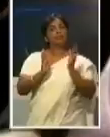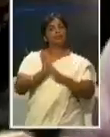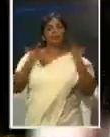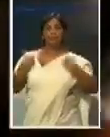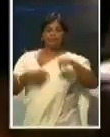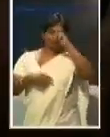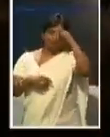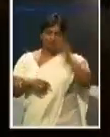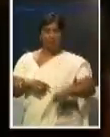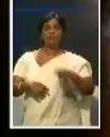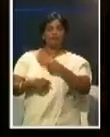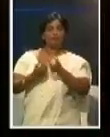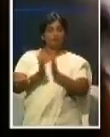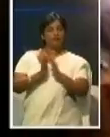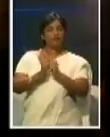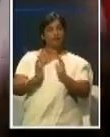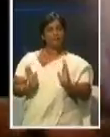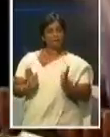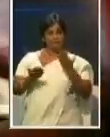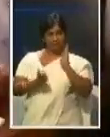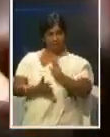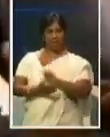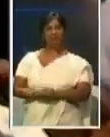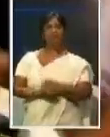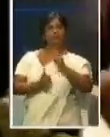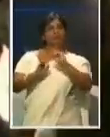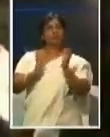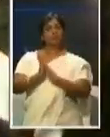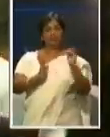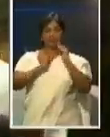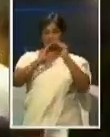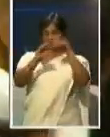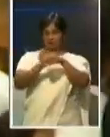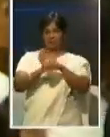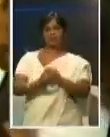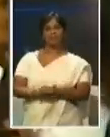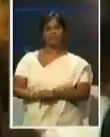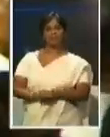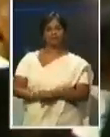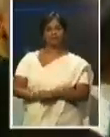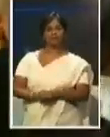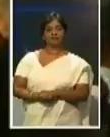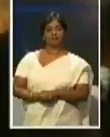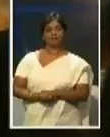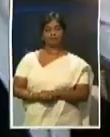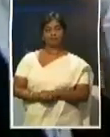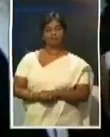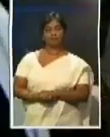மஹிந்த ராஜபக்ச மகதா சிய தூரே ராஜகாரிய ஆரம்ப கலா ஏ அக்ரமாத்திய காரியாலயதி சோபிதா